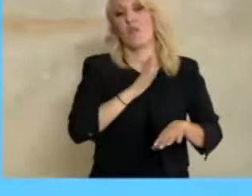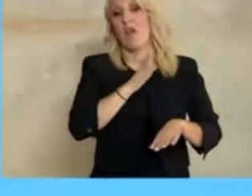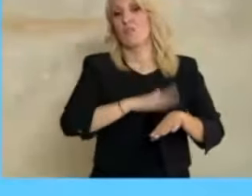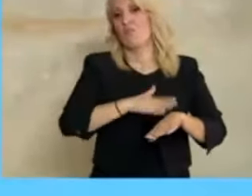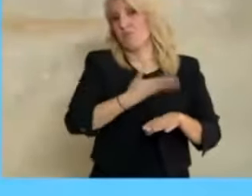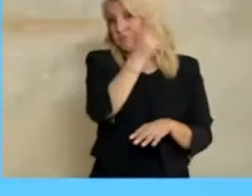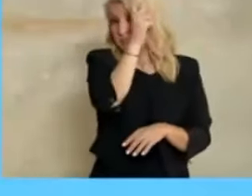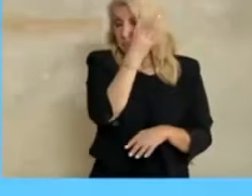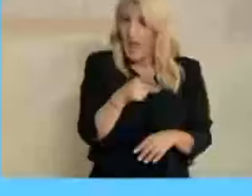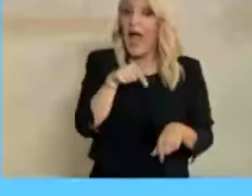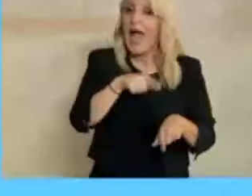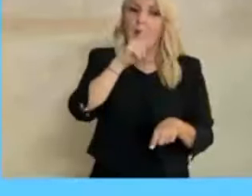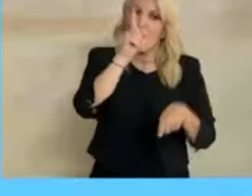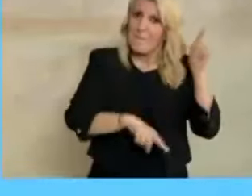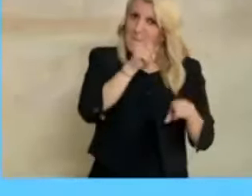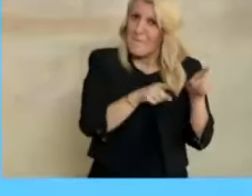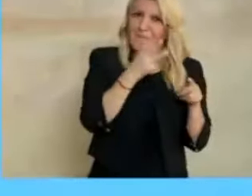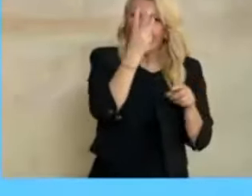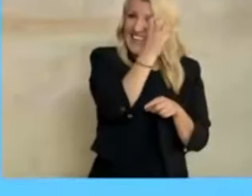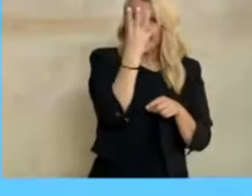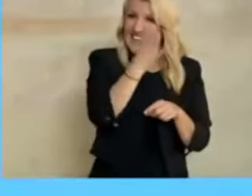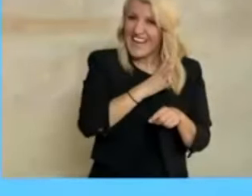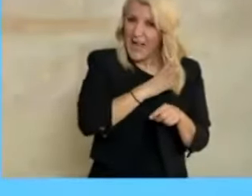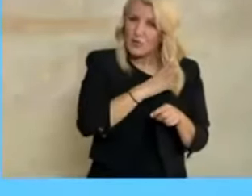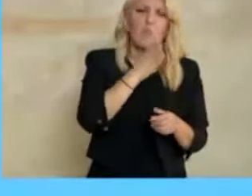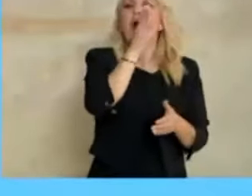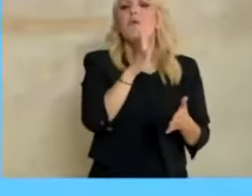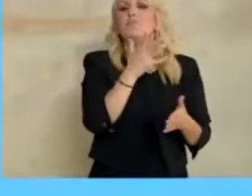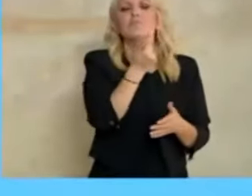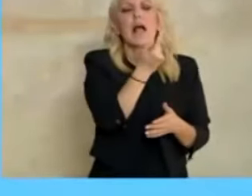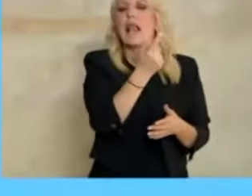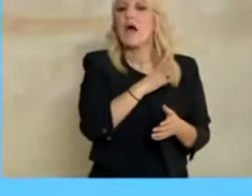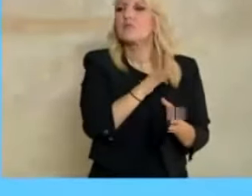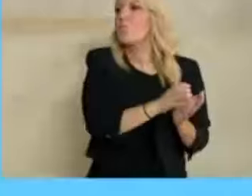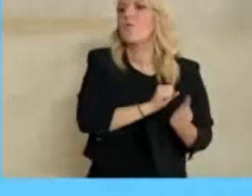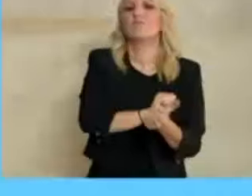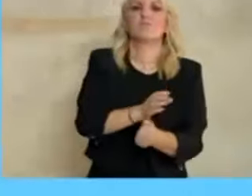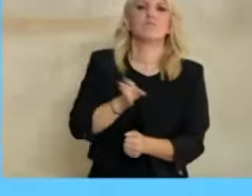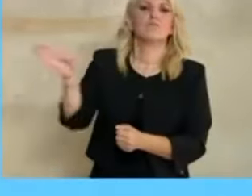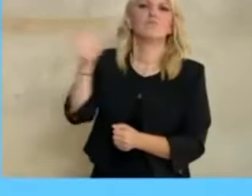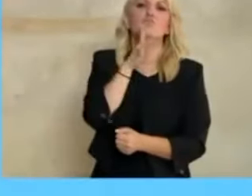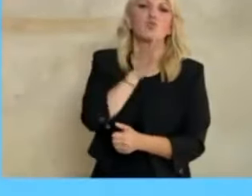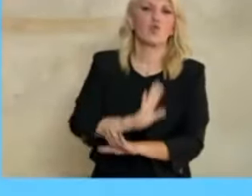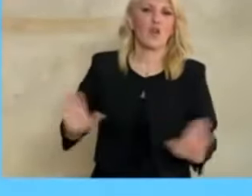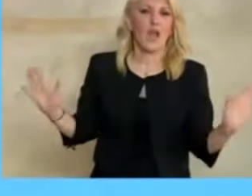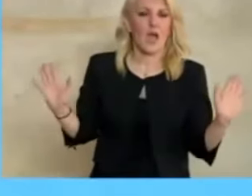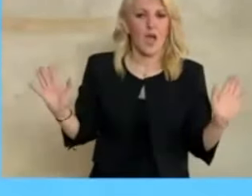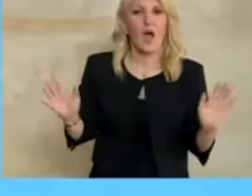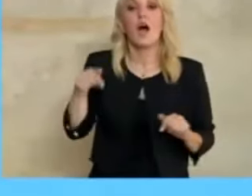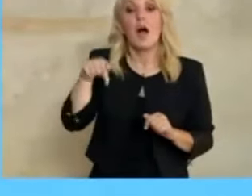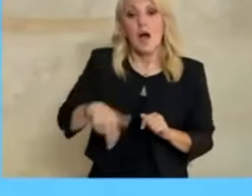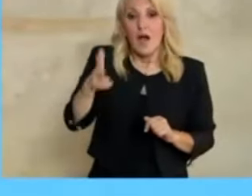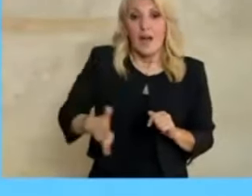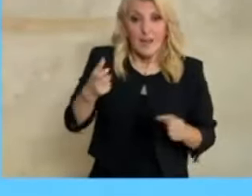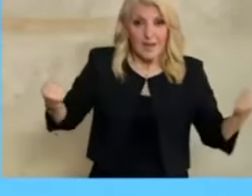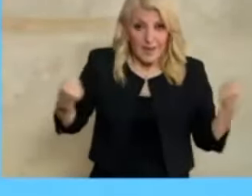Υπουργείου Δικαιοσύνης προσέφερε όλες τις διευκολύνσεις στη δικαιοσύνη προκειμένου η δίκη για τα Τέμπη να διεκπαιρωθεί σε χρόνο ρεκόρ για τα δεδομένα